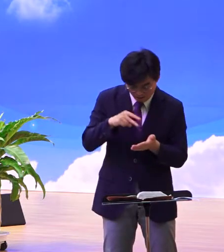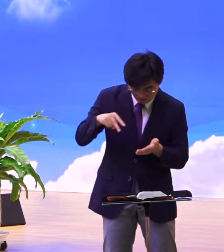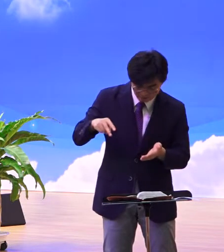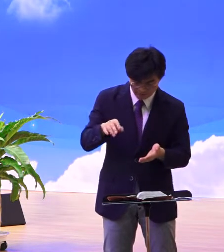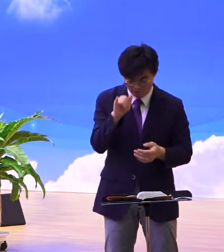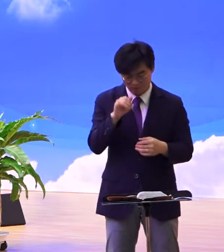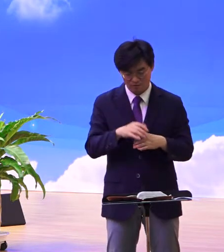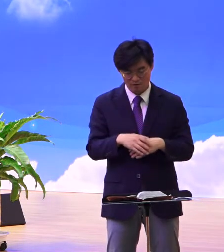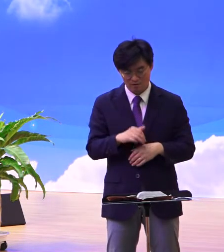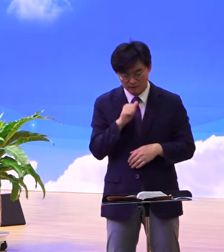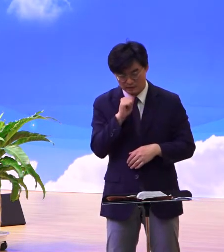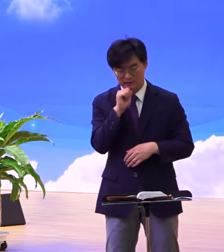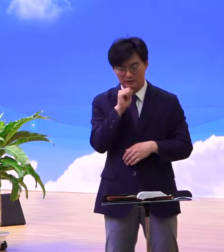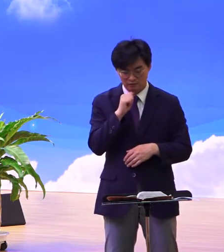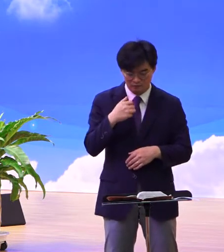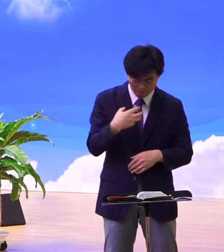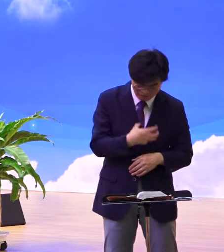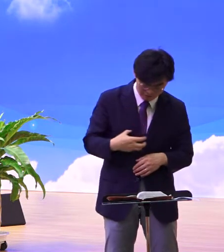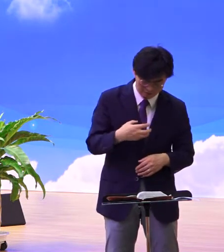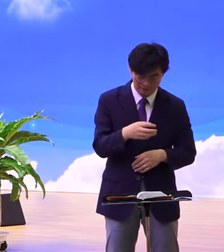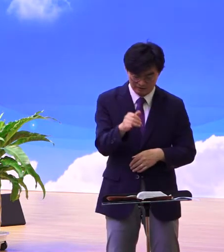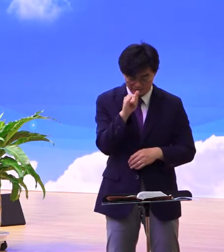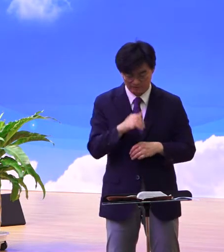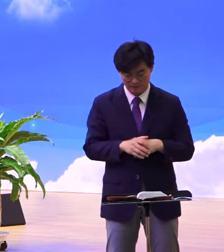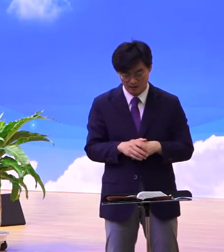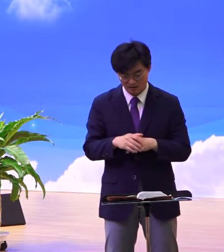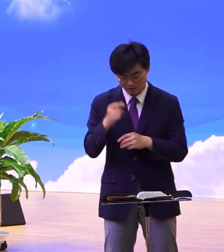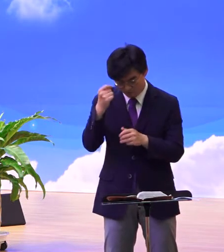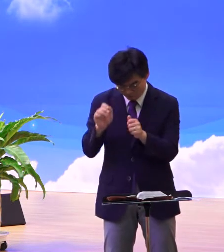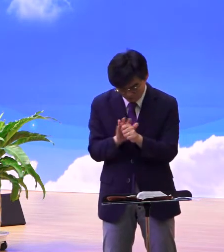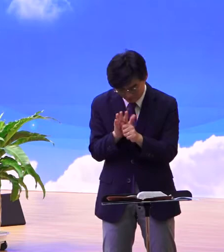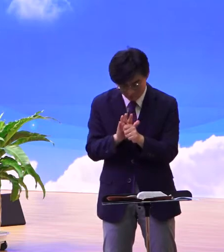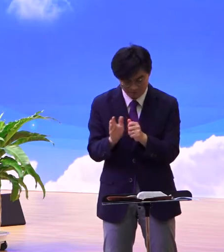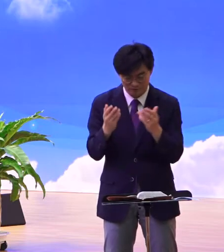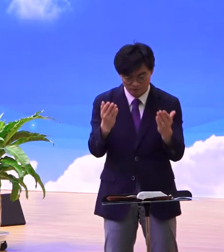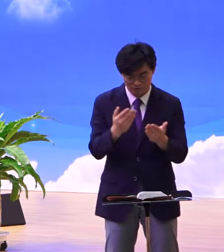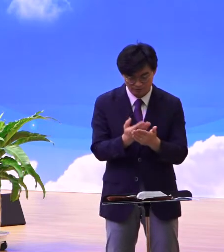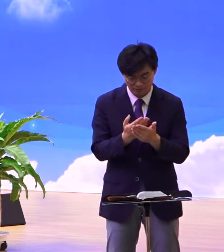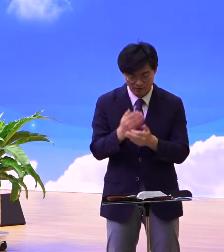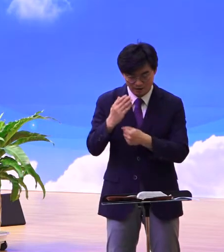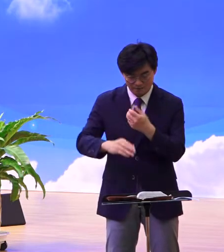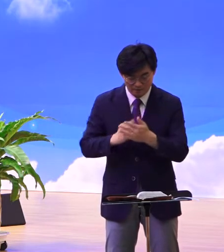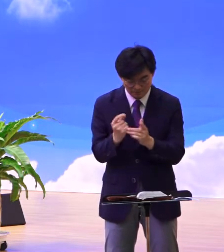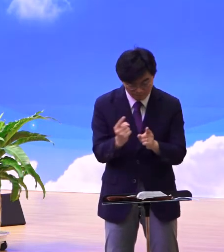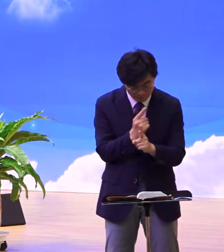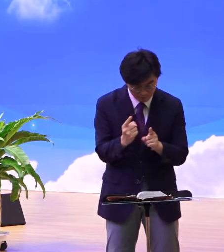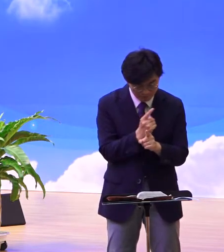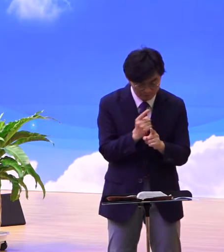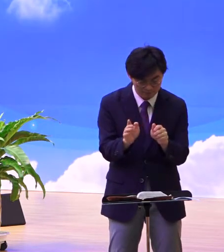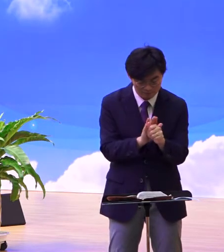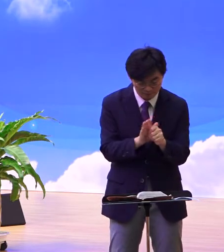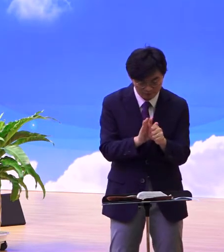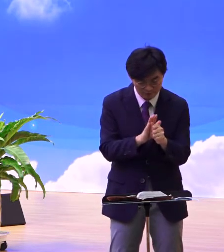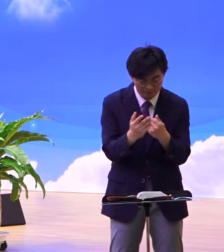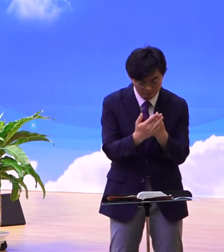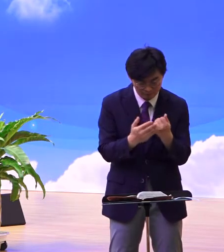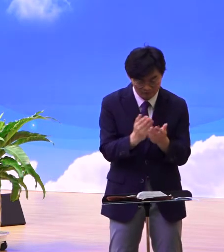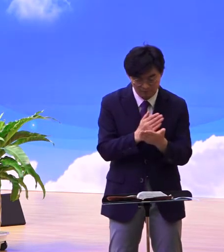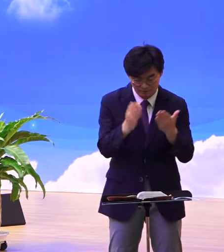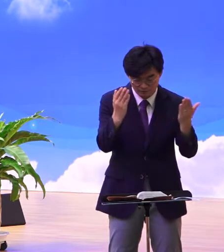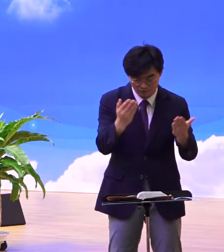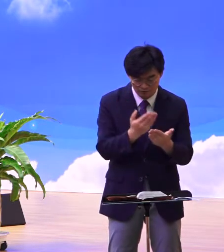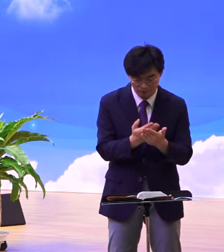가난함으로 어려움 가운데 있는 분들 주님 위로하여 주시옵시고, 하나님께서 그 마음을 치유하여 주시옵시고, 하나님 나라 천국을